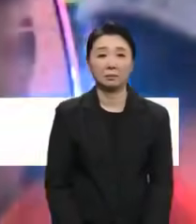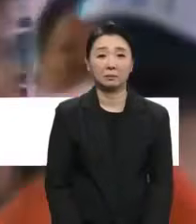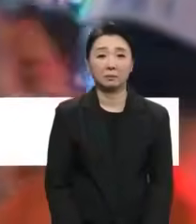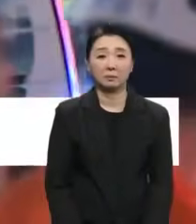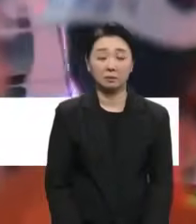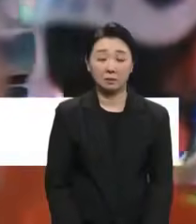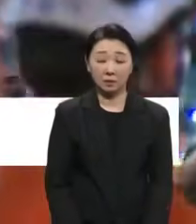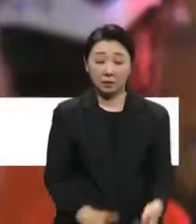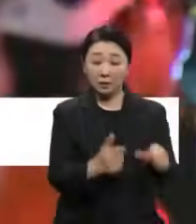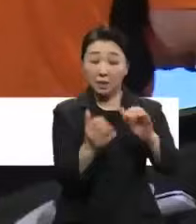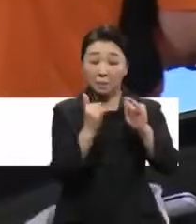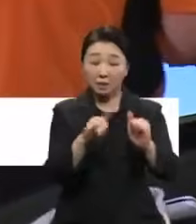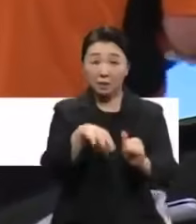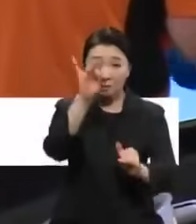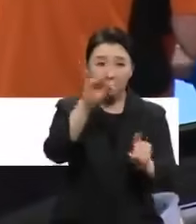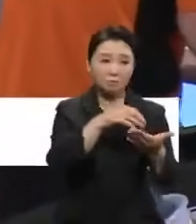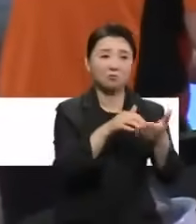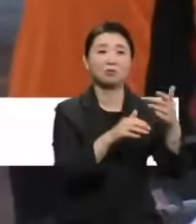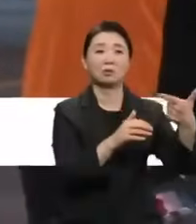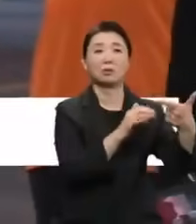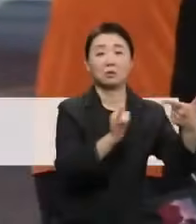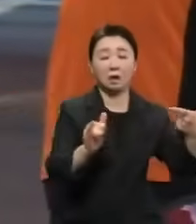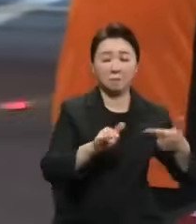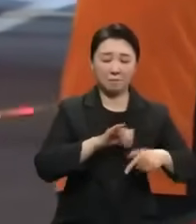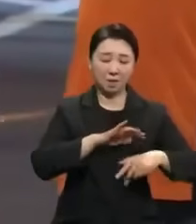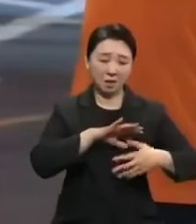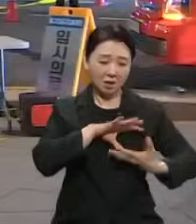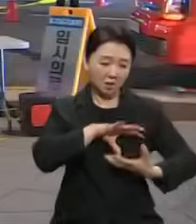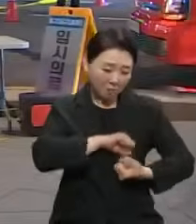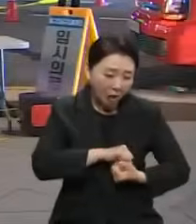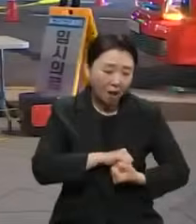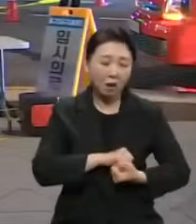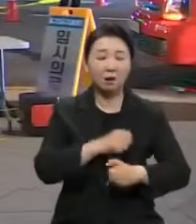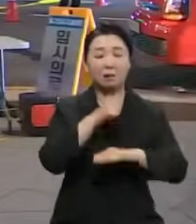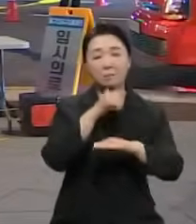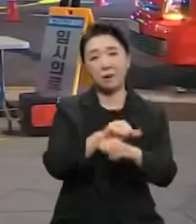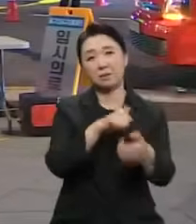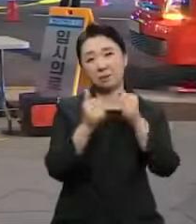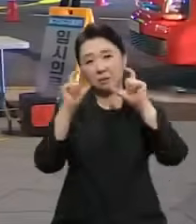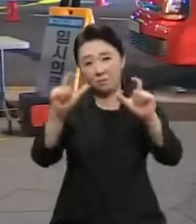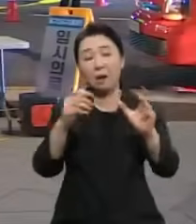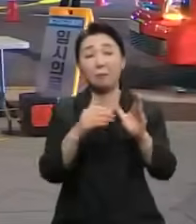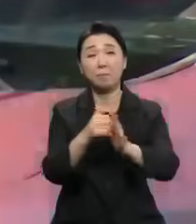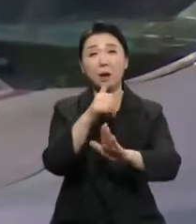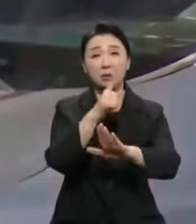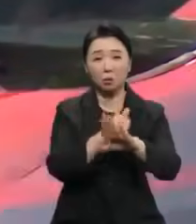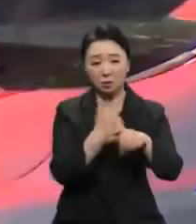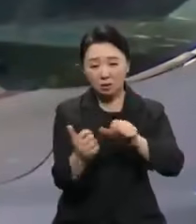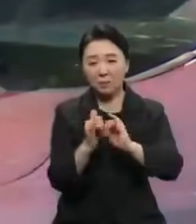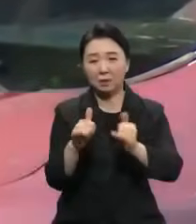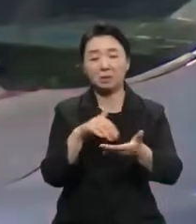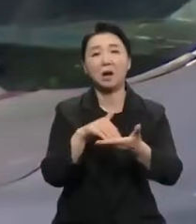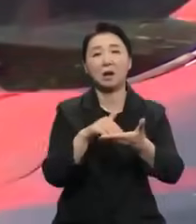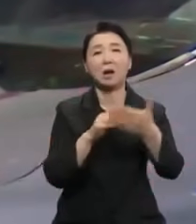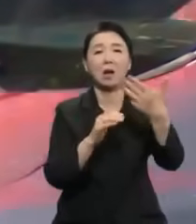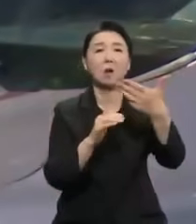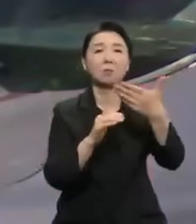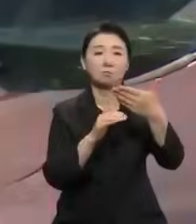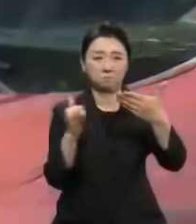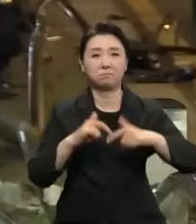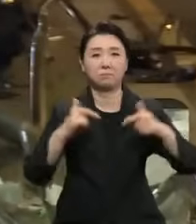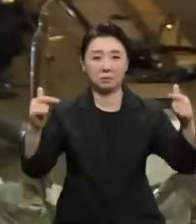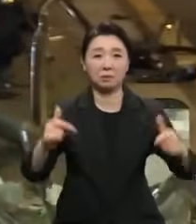당초 사망자는 6명이었지만 심정지 환자 3명이 최종 사망 판정을 받아 사망자는 9명으로